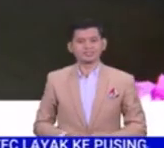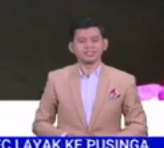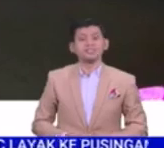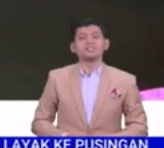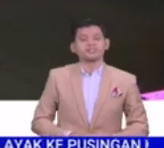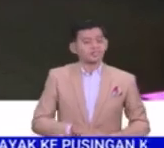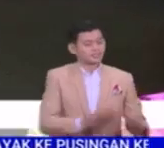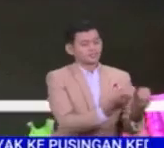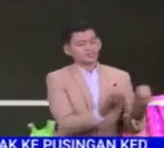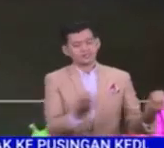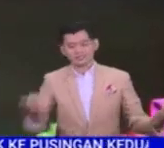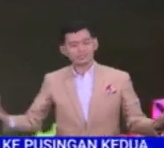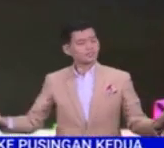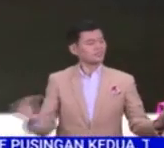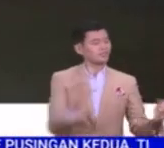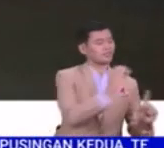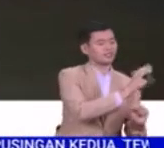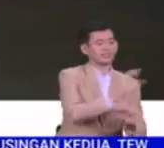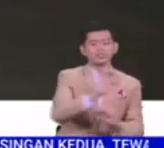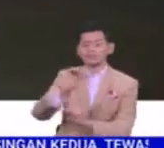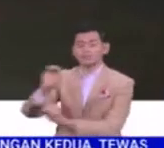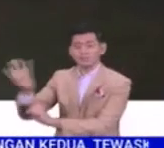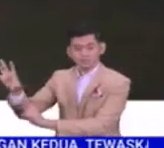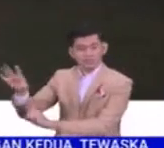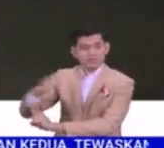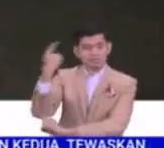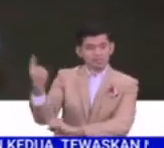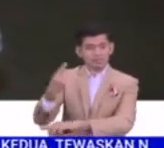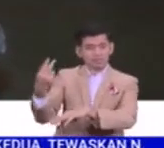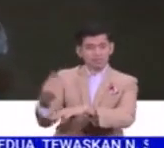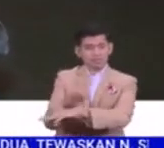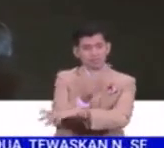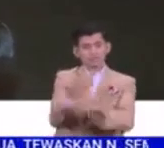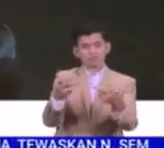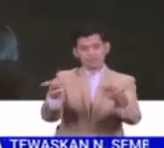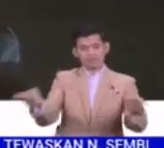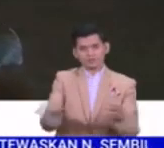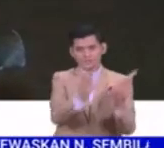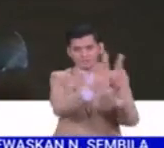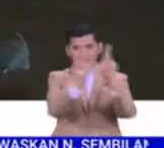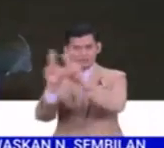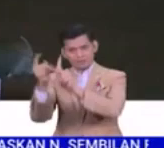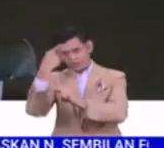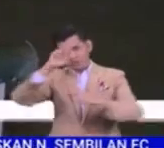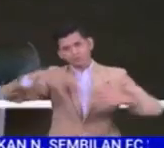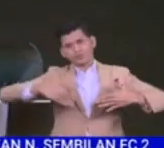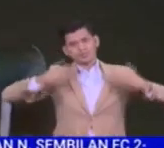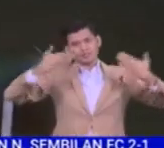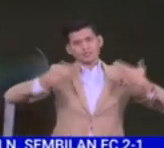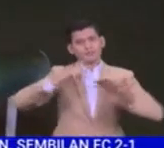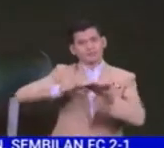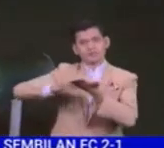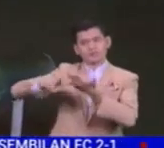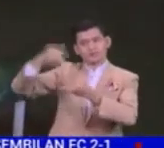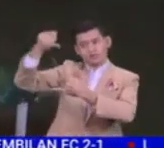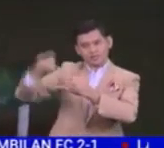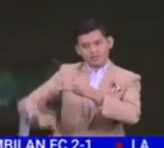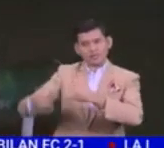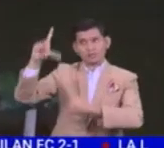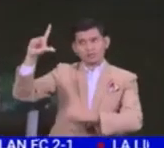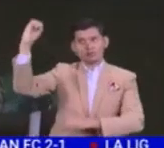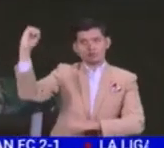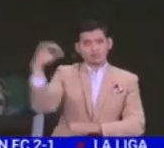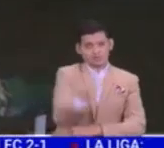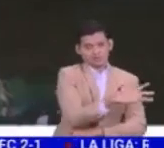Panjut atau pelita hiasan sering dipasang terutamanya di kawasan kampung bagi memeriahkan minggu terakhir Ramadan atau